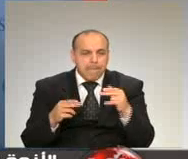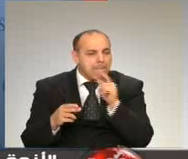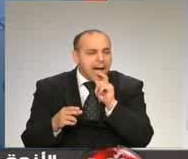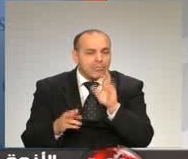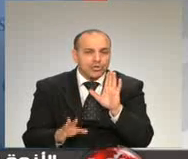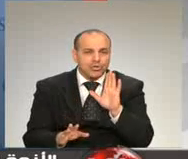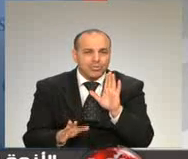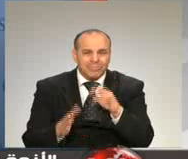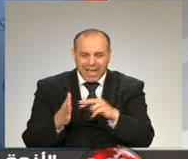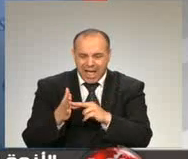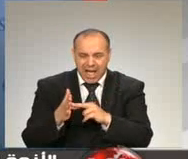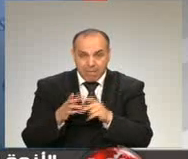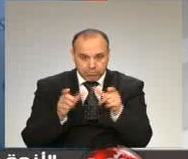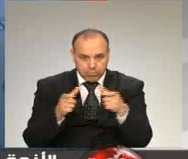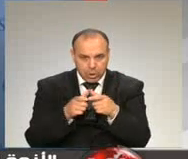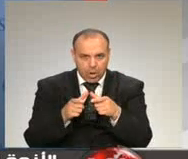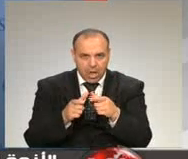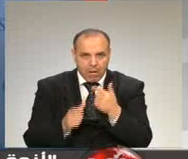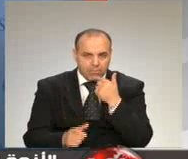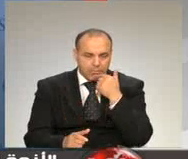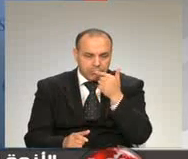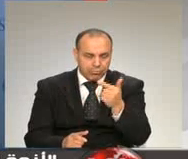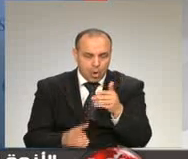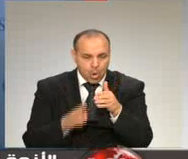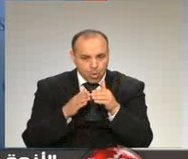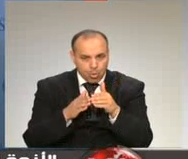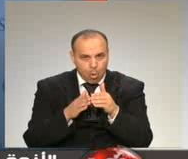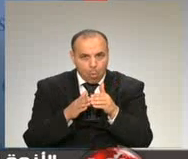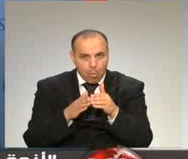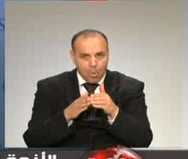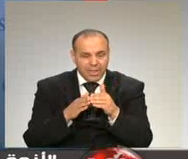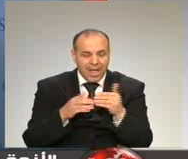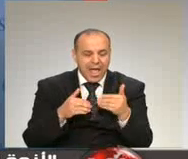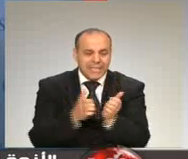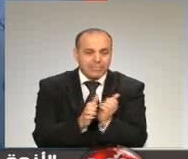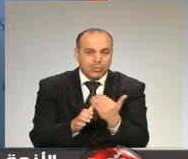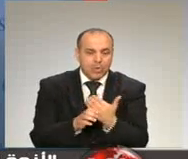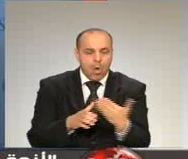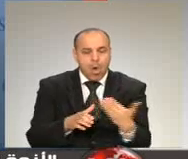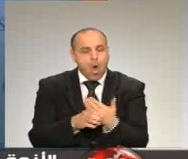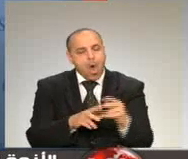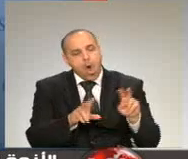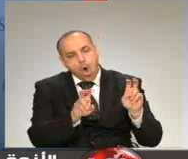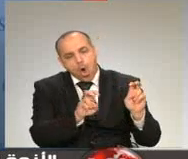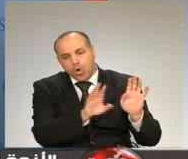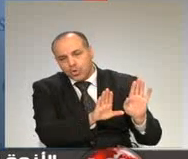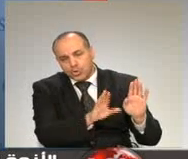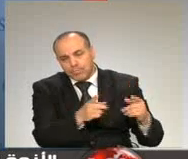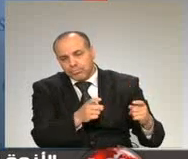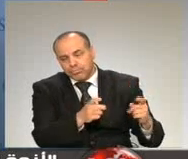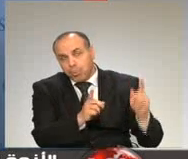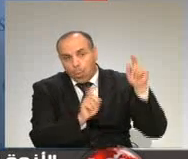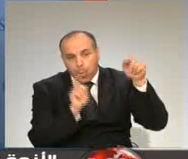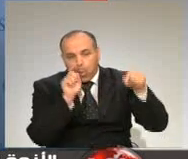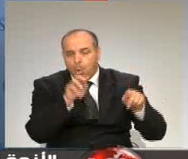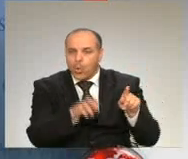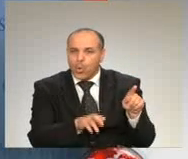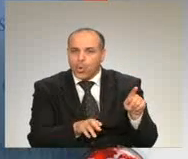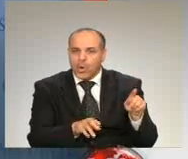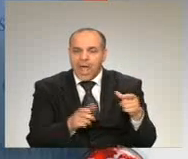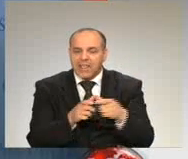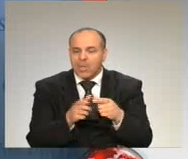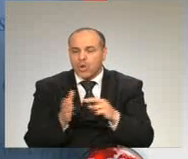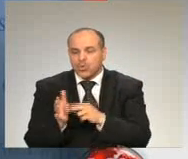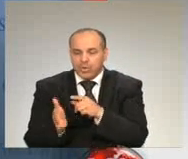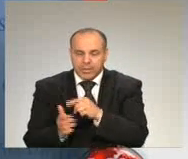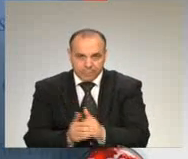فيها. كما ذكر ديمستورا أنه سيطلب من قوات المعارضة التوقف عن إطلاق قذائف المرتر